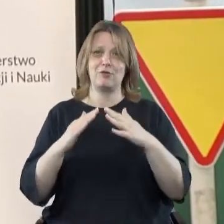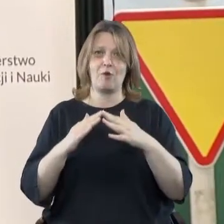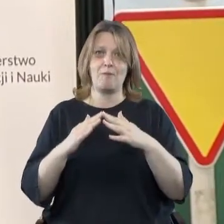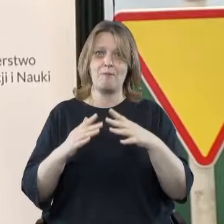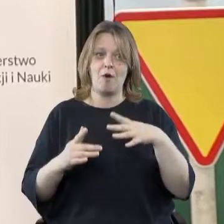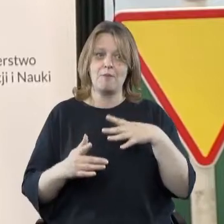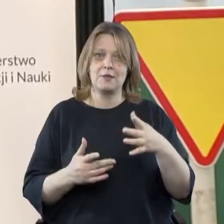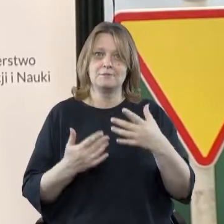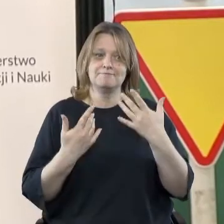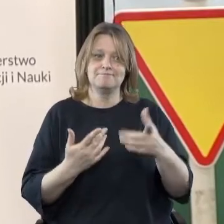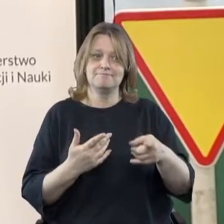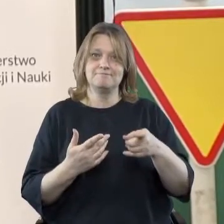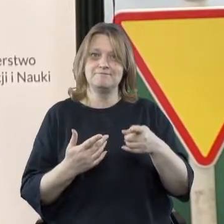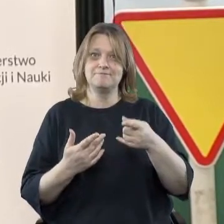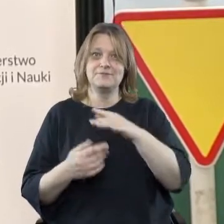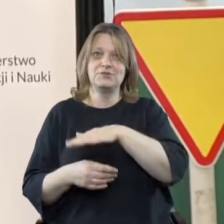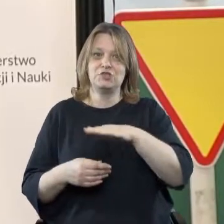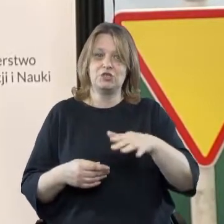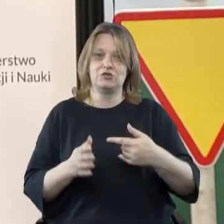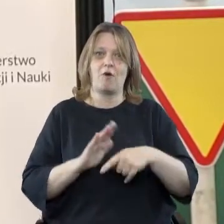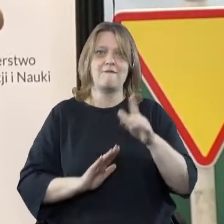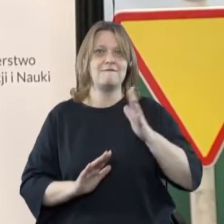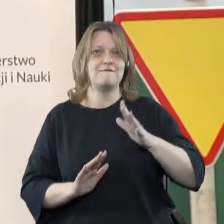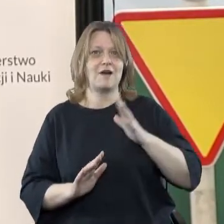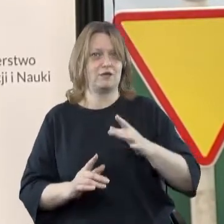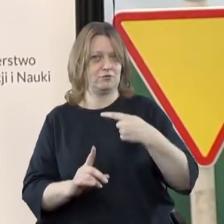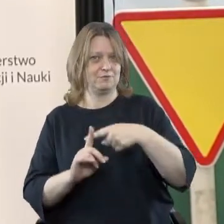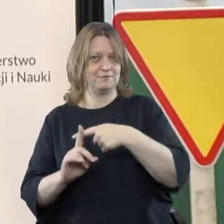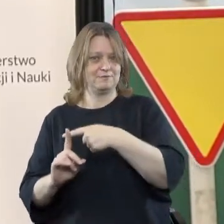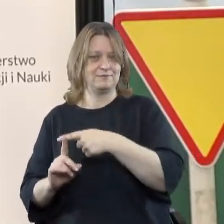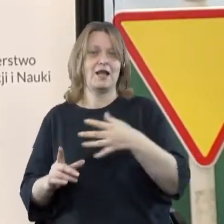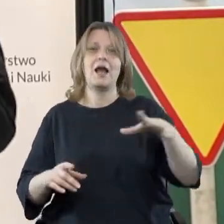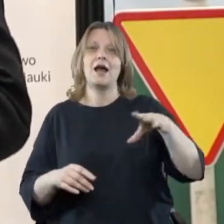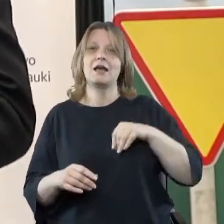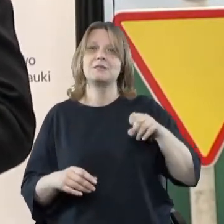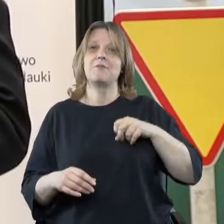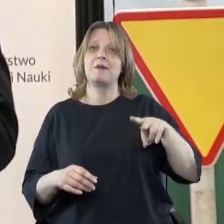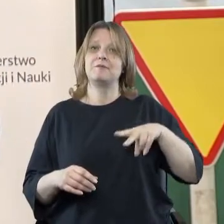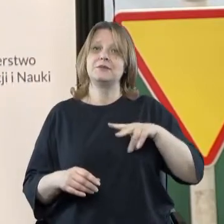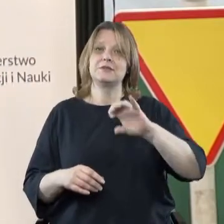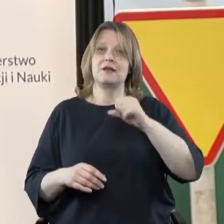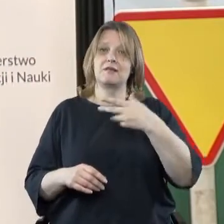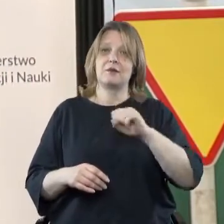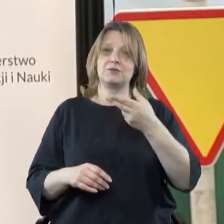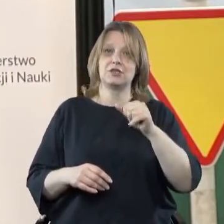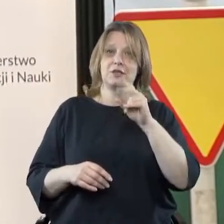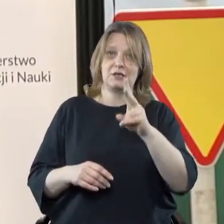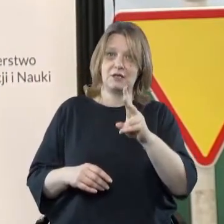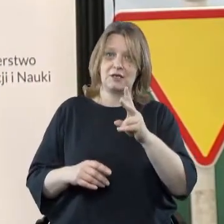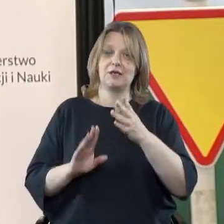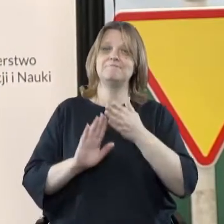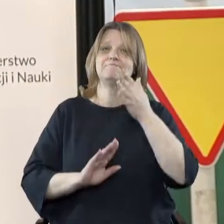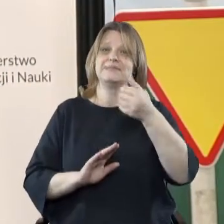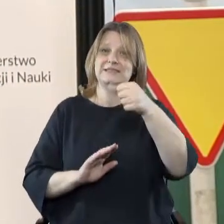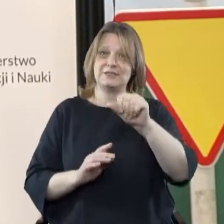was liczymy. Jesteście naszą wspaniałą wartością. Z panem ministrem Andrzejem Adamczykiem w przyszłym tygodniu spotykamy się